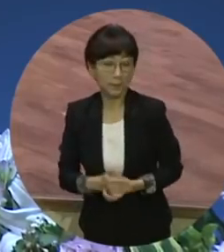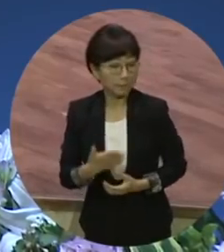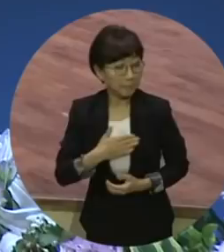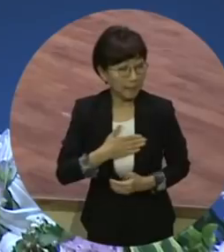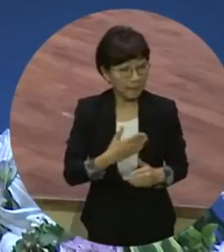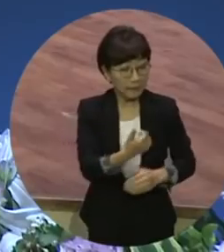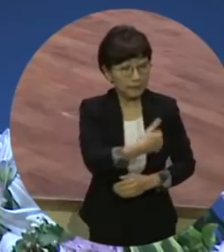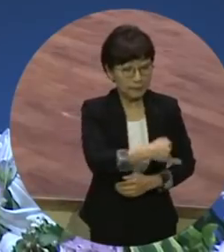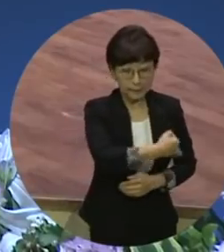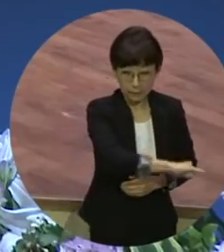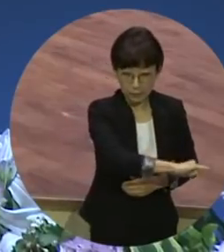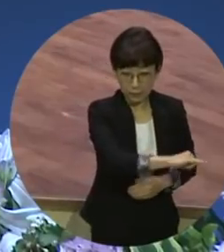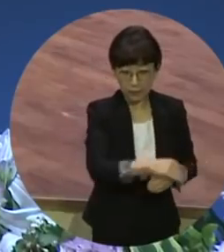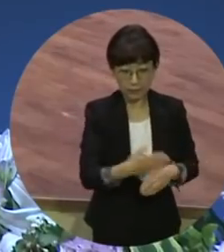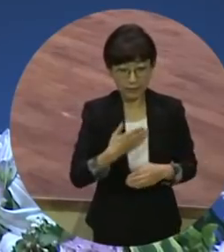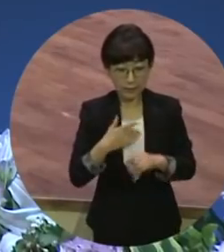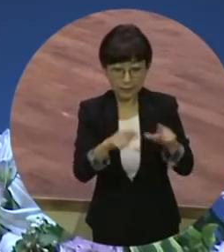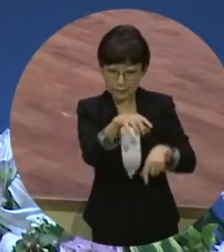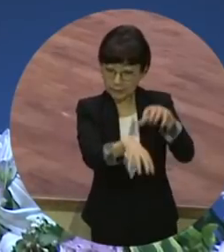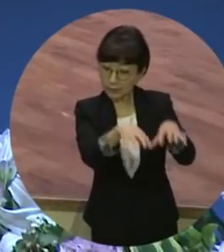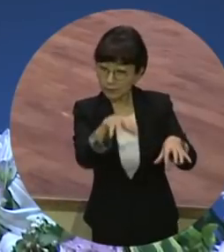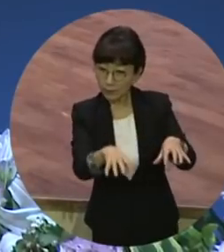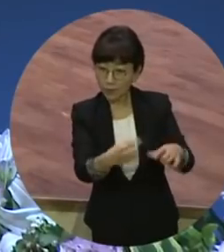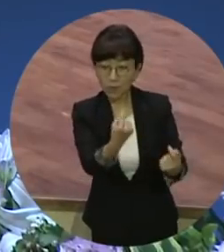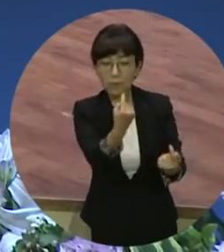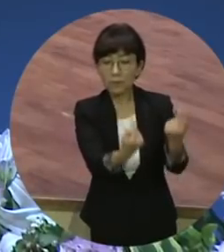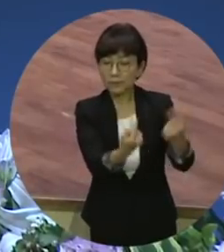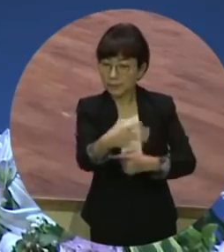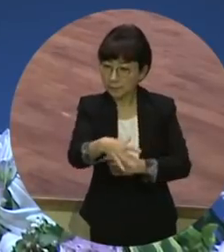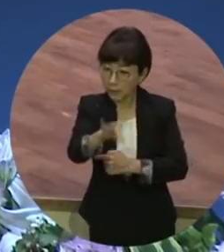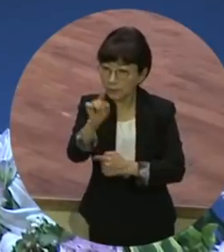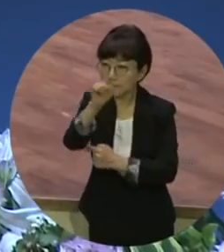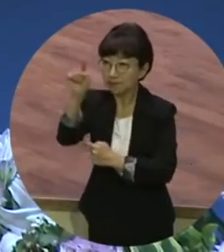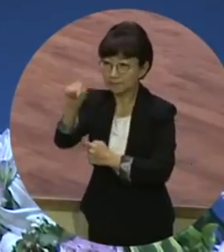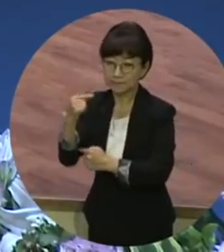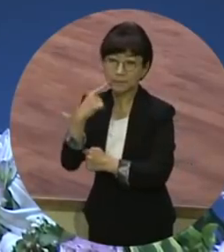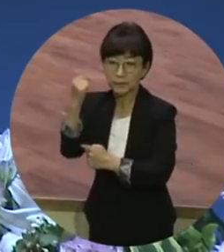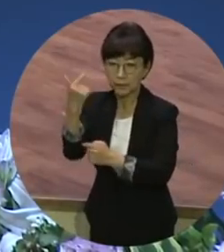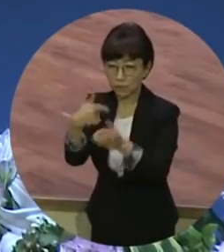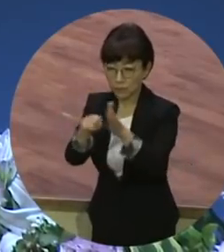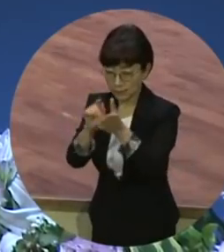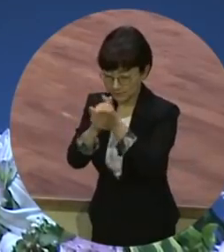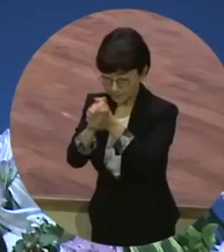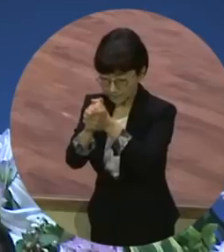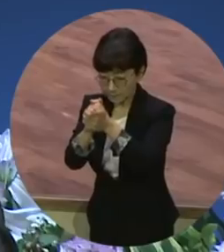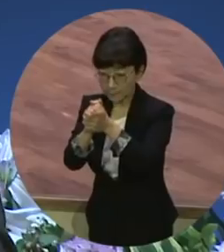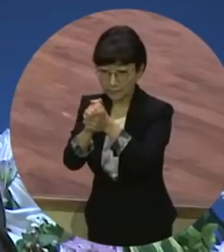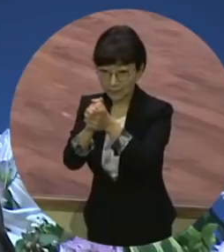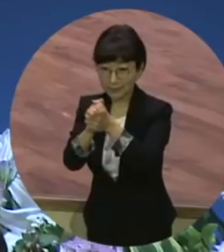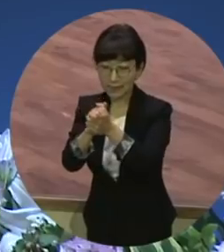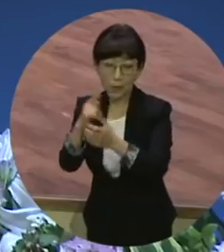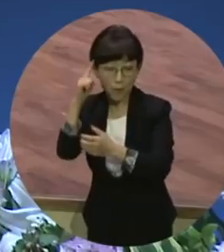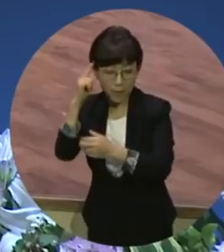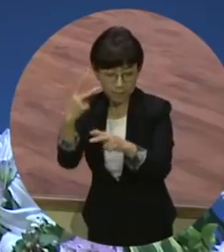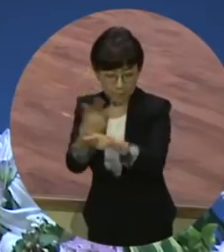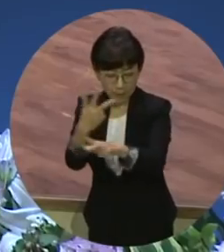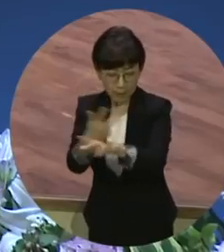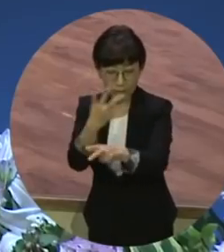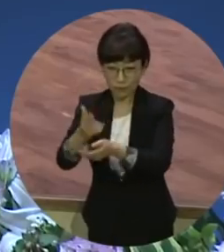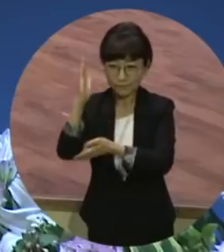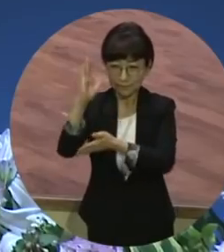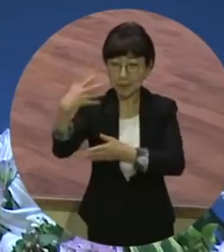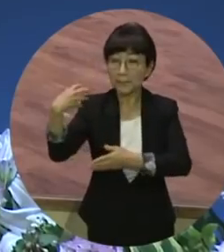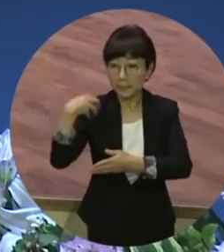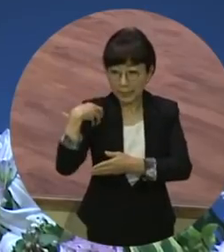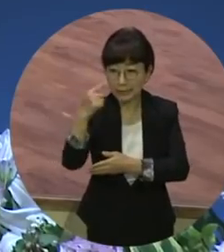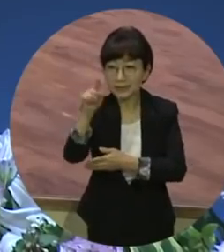더 내 현장보다 더 앞서서 주의 종을 위해 기도하셔야 돼요. 특별히 강단을 52주 지키는